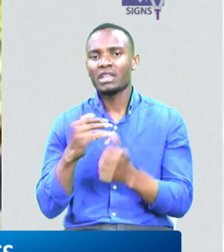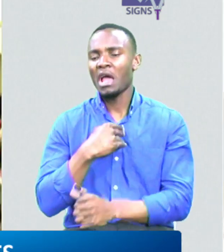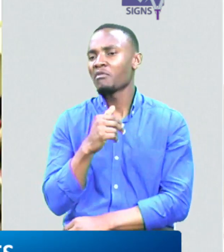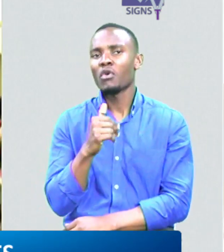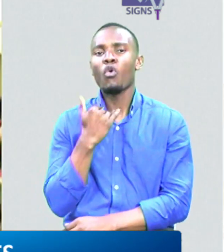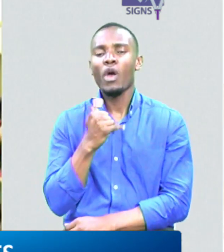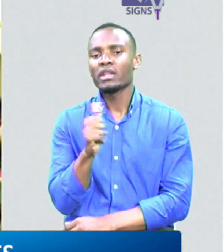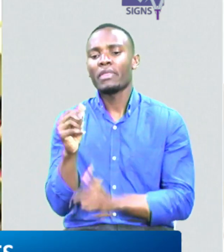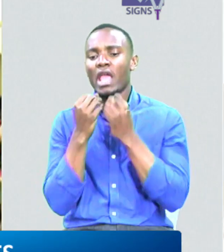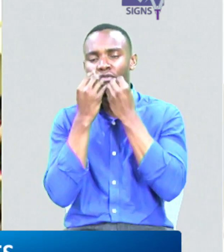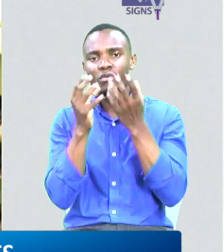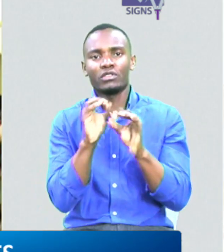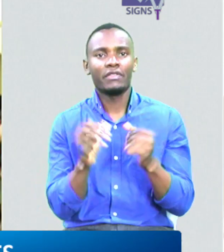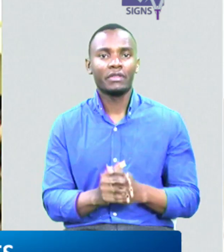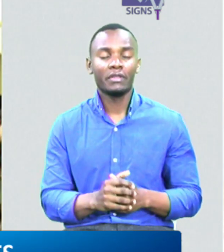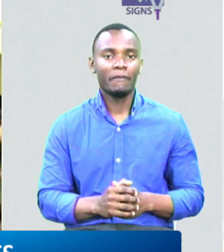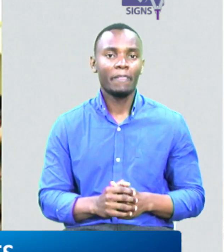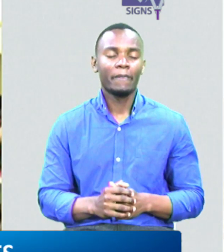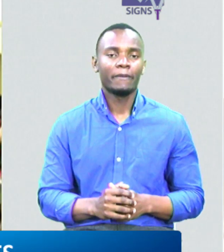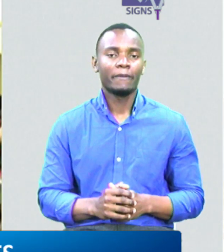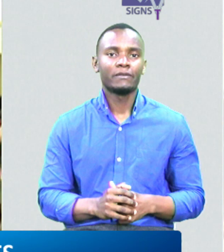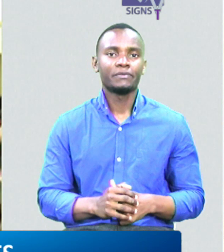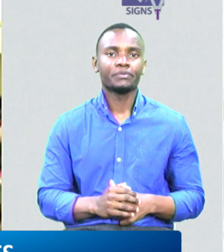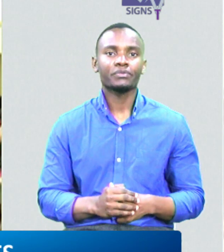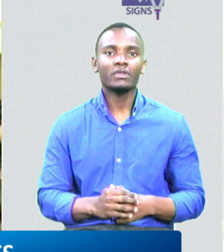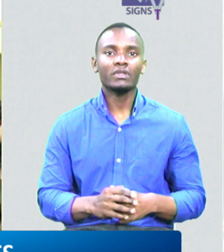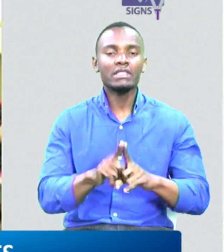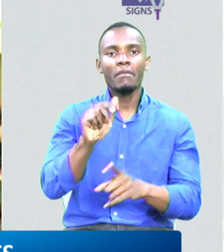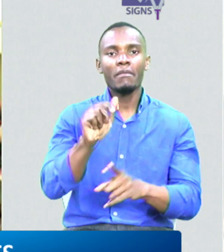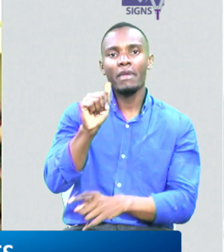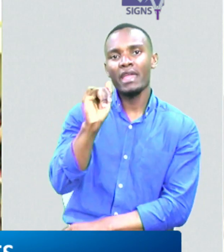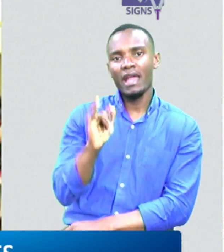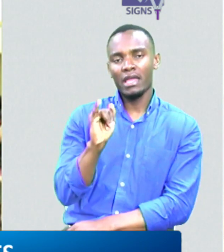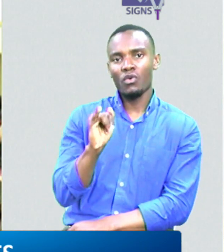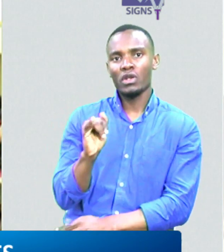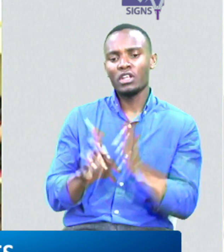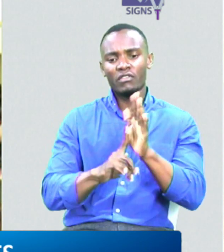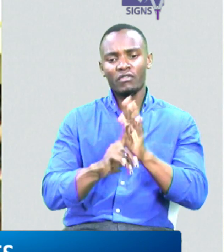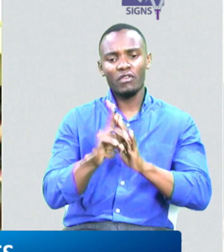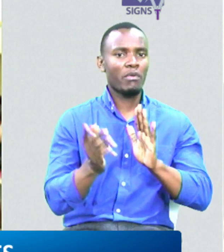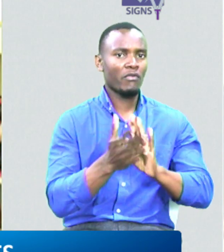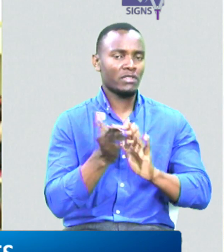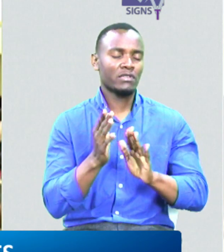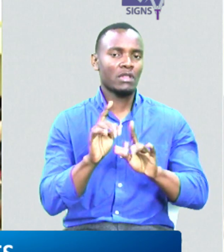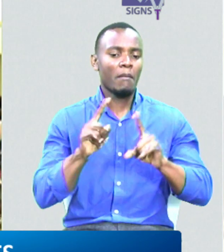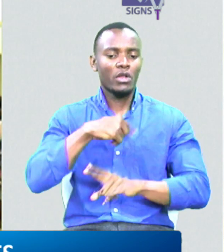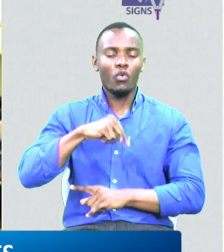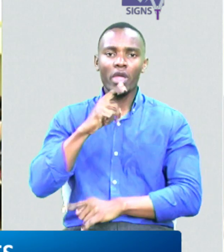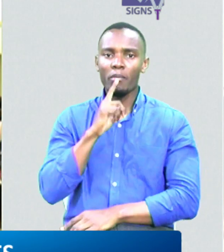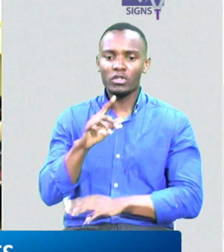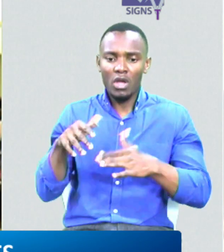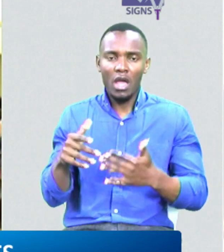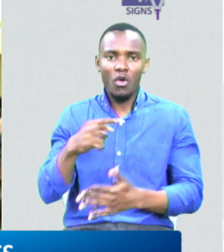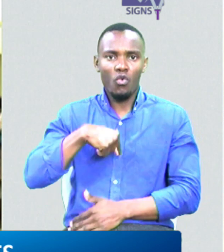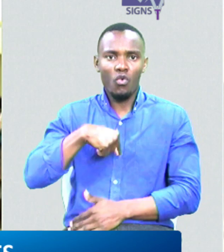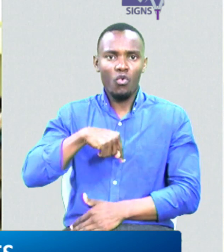Chelewa amekuja, lakini simu amesumbua, amekuja amekosa kitu, nasimama tu hapa. Angojea. Sijui anaitwa hii anachukua macho